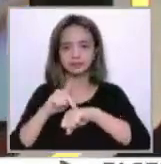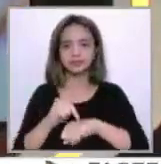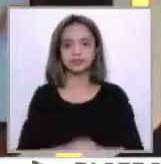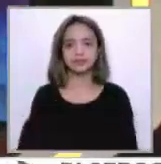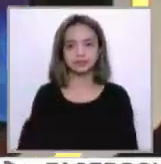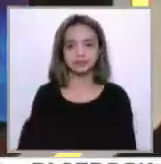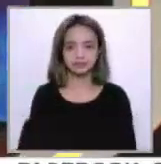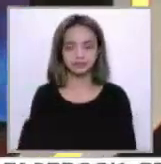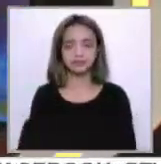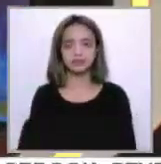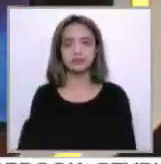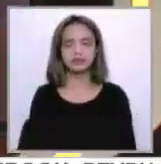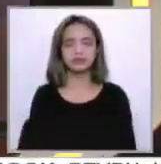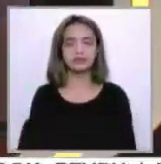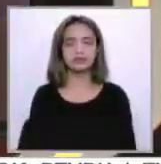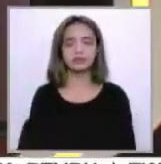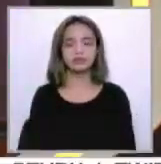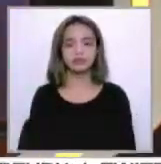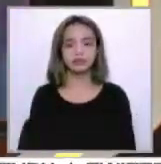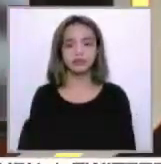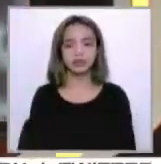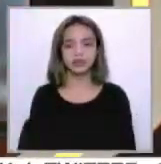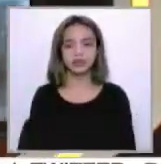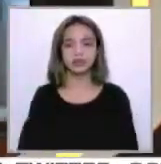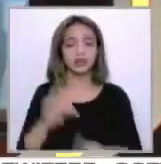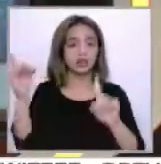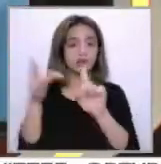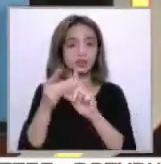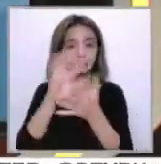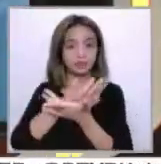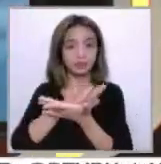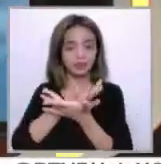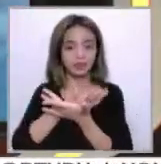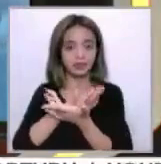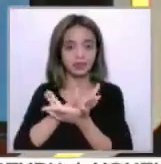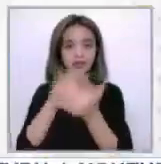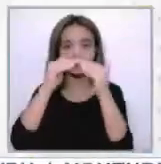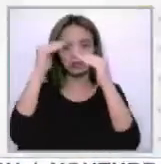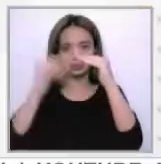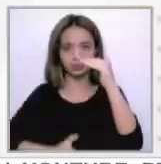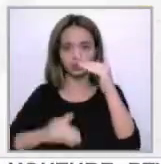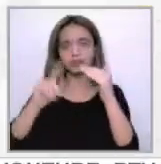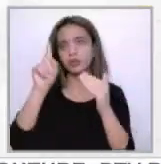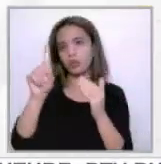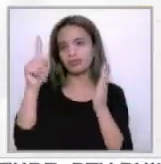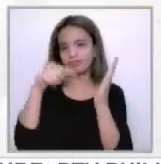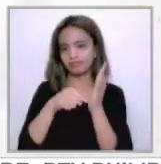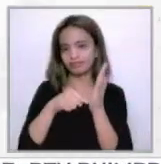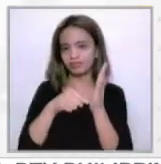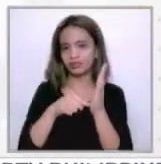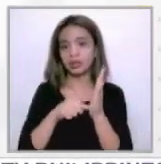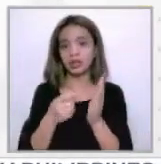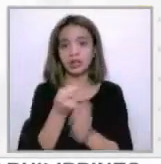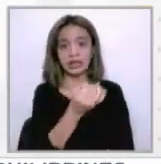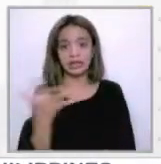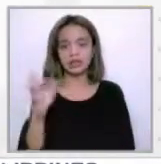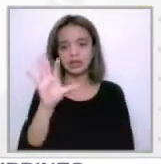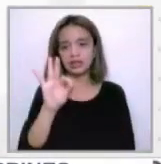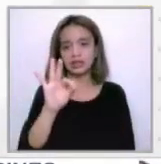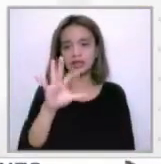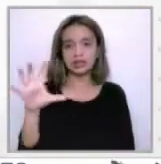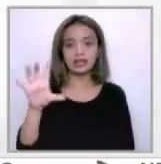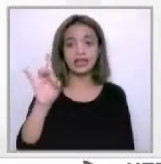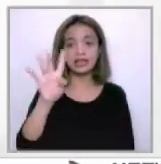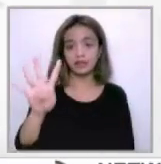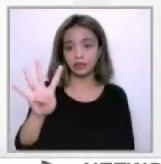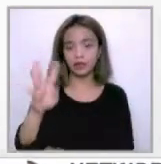Bumaba na sa 1,000 ang kaso ng COVID-19 sa bansa. Sa huling tala ng Health Department, nasa 984 na lang ang